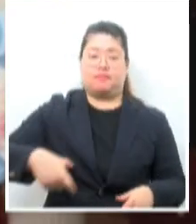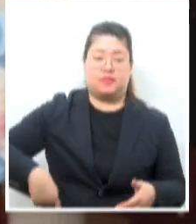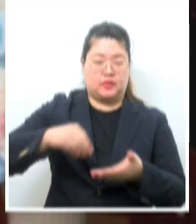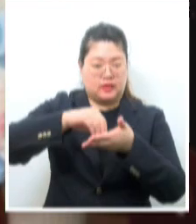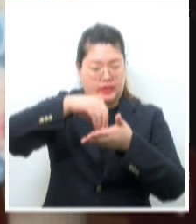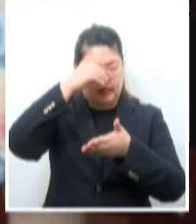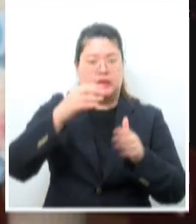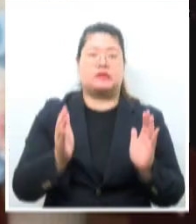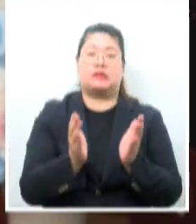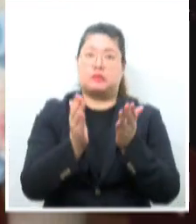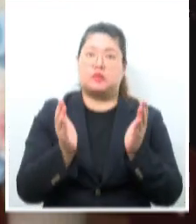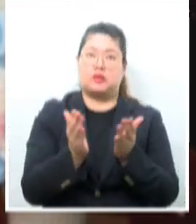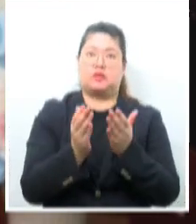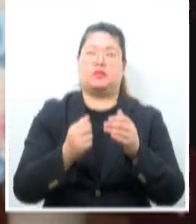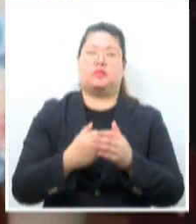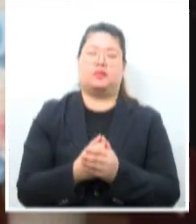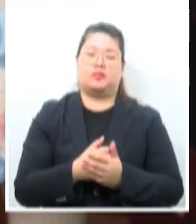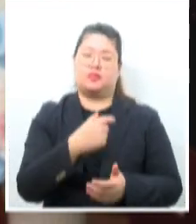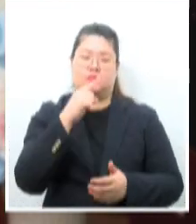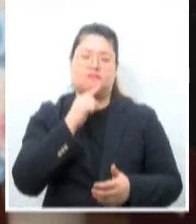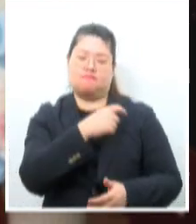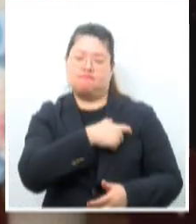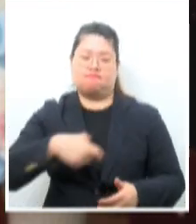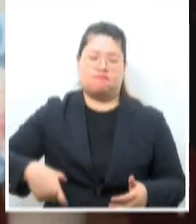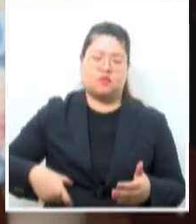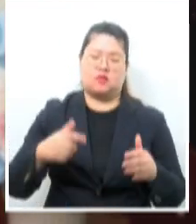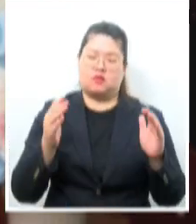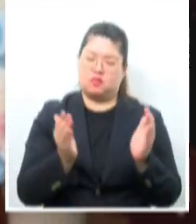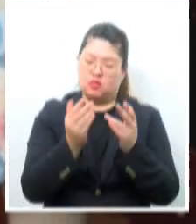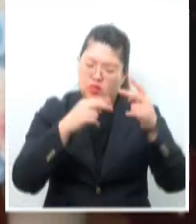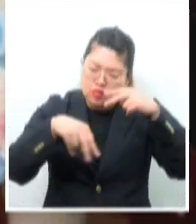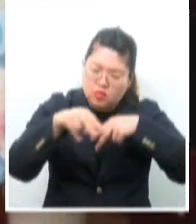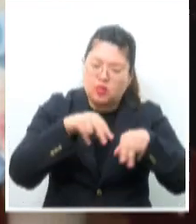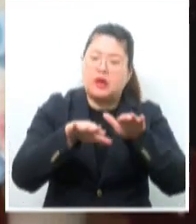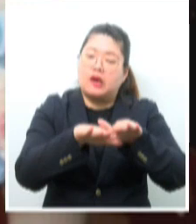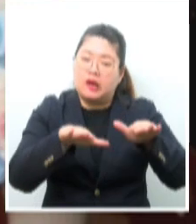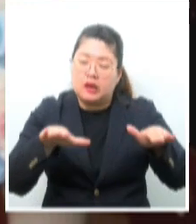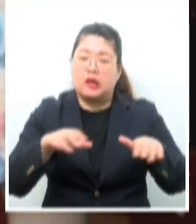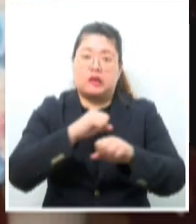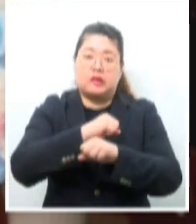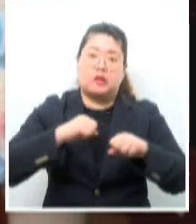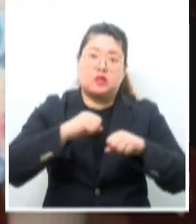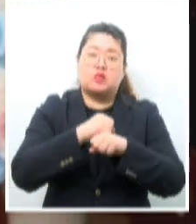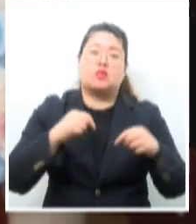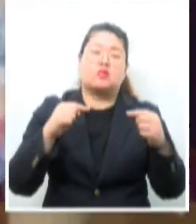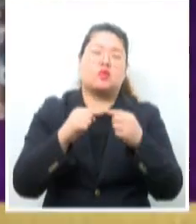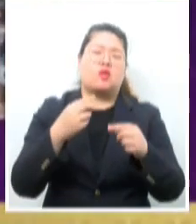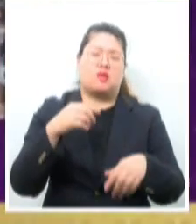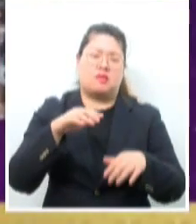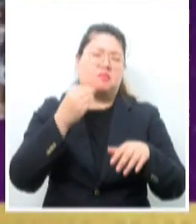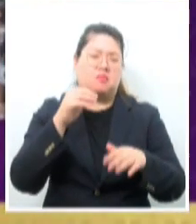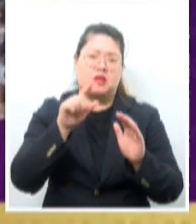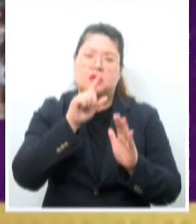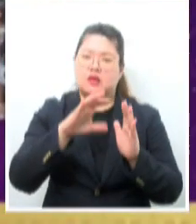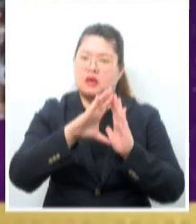ไทยใต้ร่มพระบารมีในการพัฒนาเด็กและเยาวชนในถิ่นทุรกันดารน่าน